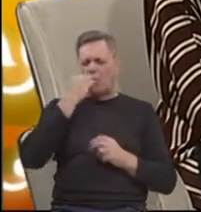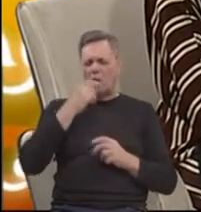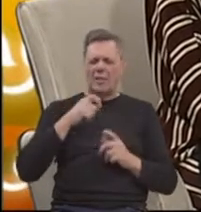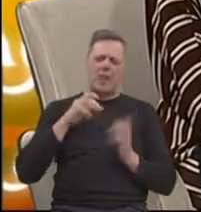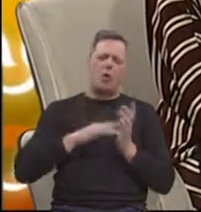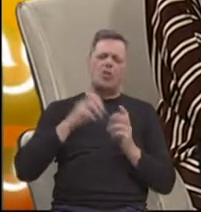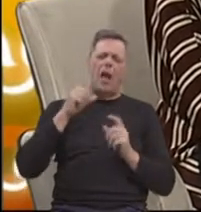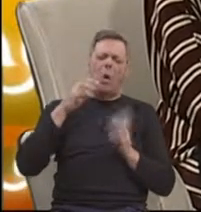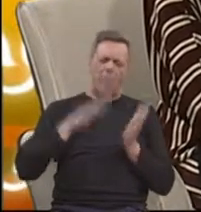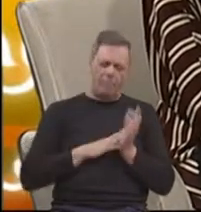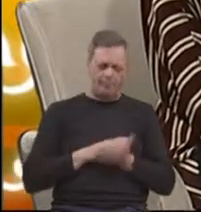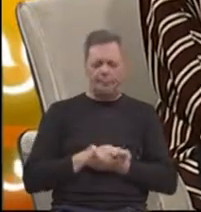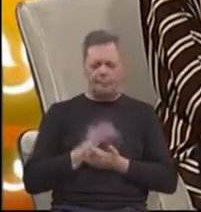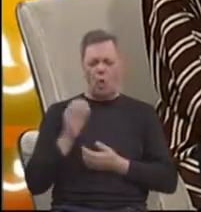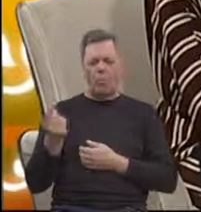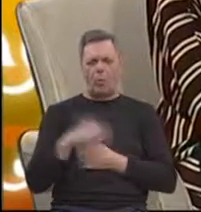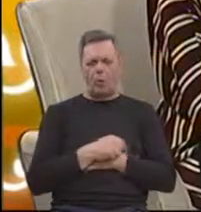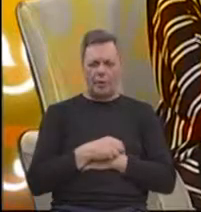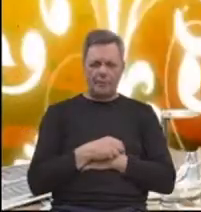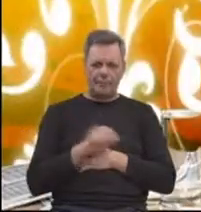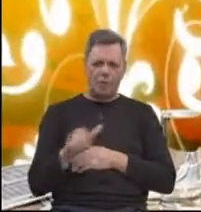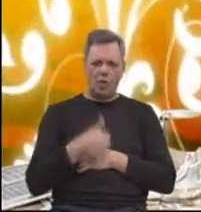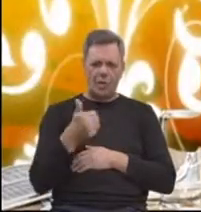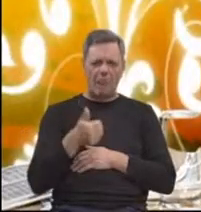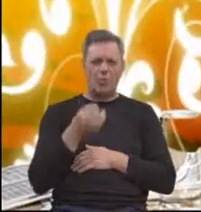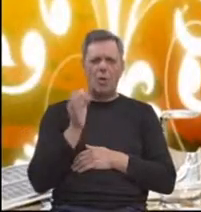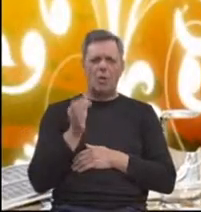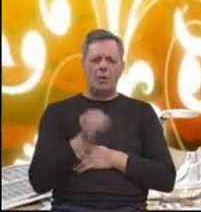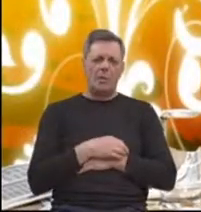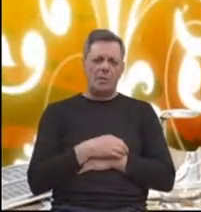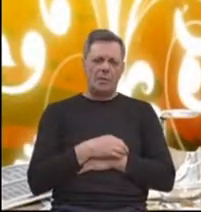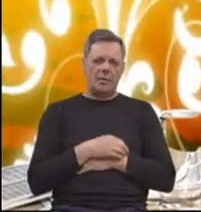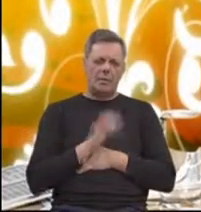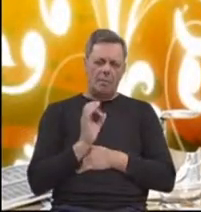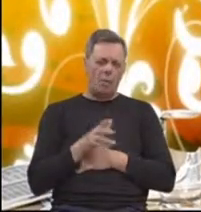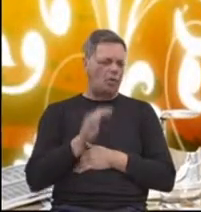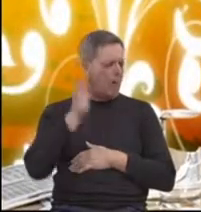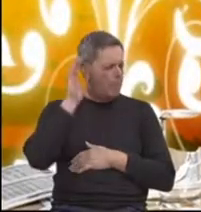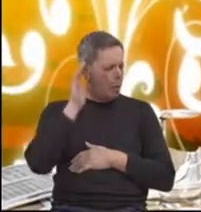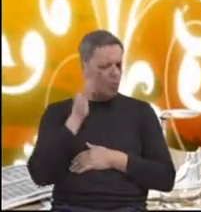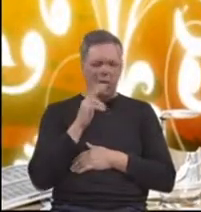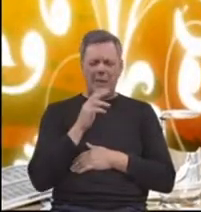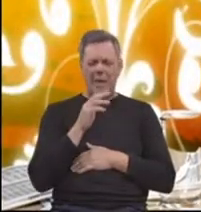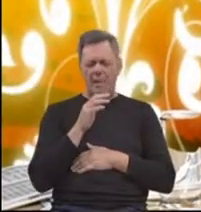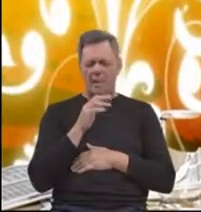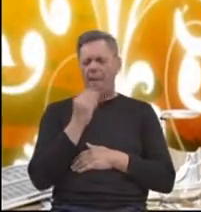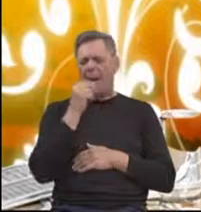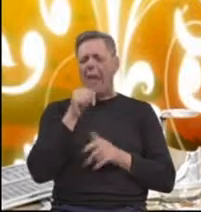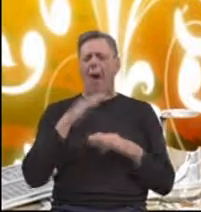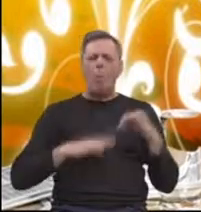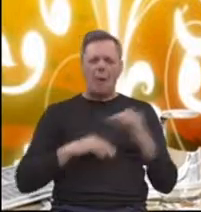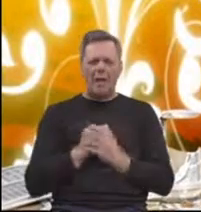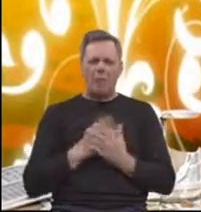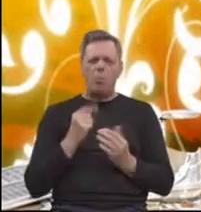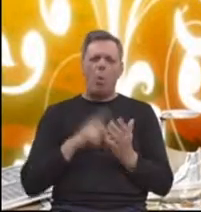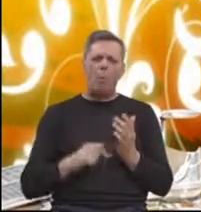www.kongresnutricionista.com i dobrodošli. Super. Ste, veselimo i vam se. I još ćemo jednom kazati, i dobro će moći poslušati klinička prehrana u praksi, jer često puta u nekim